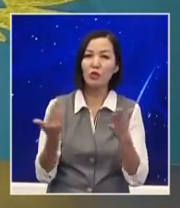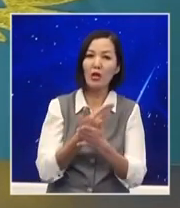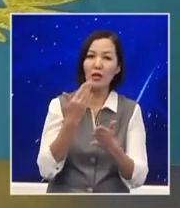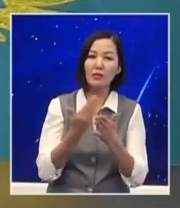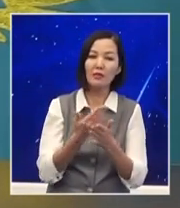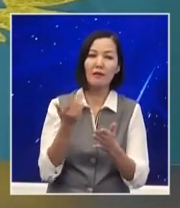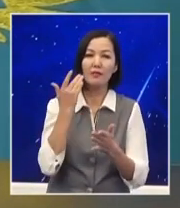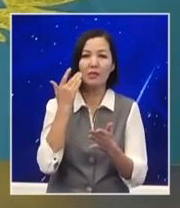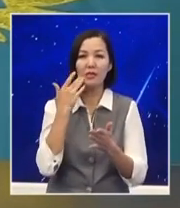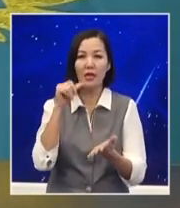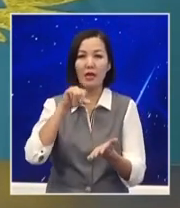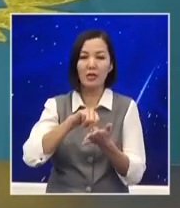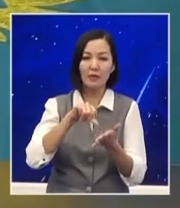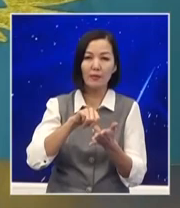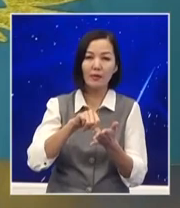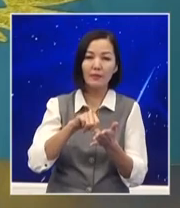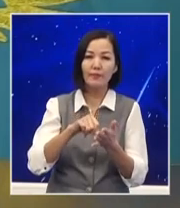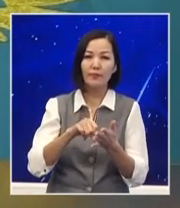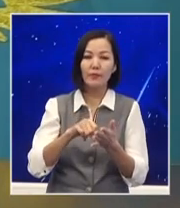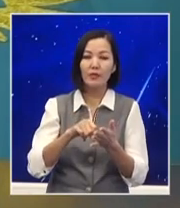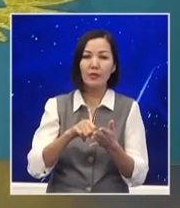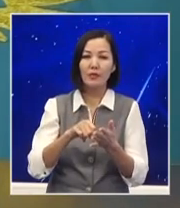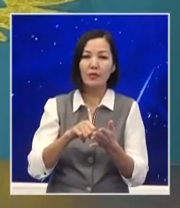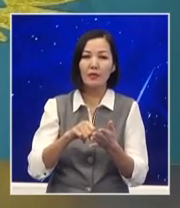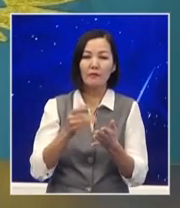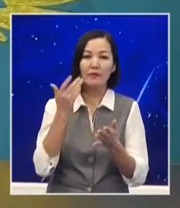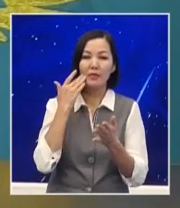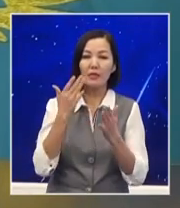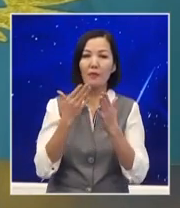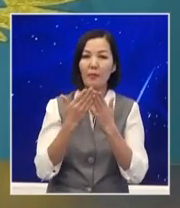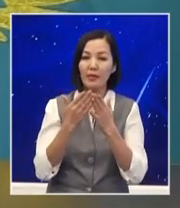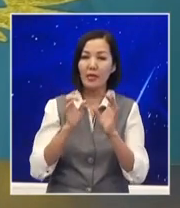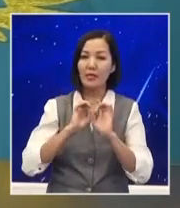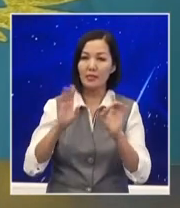үн қатып, үлкендік қасиеттеріңізді танытып,